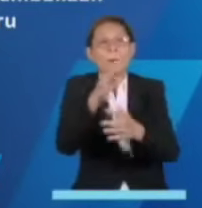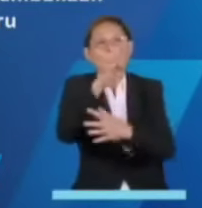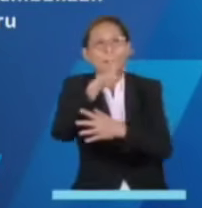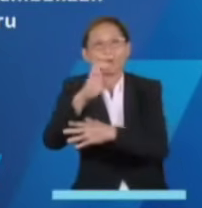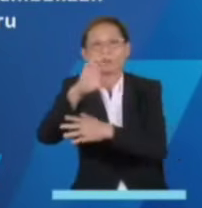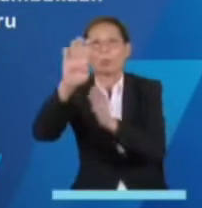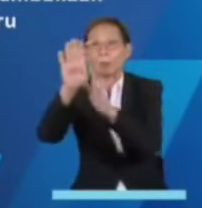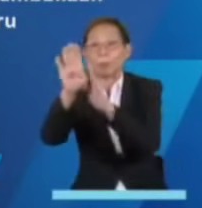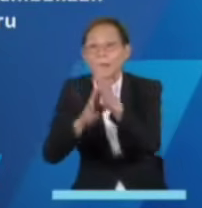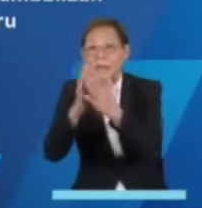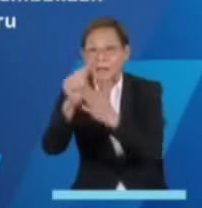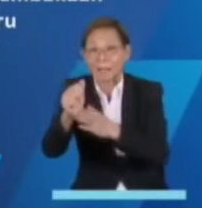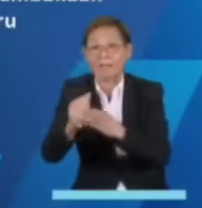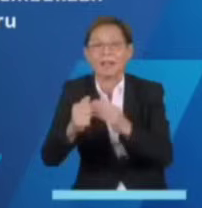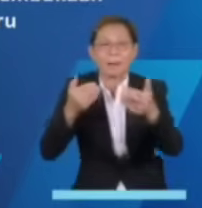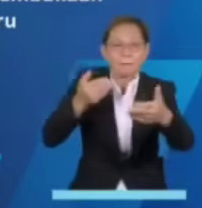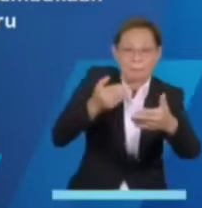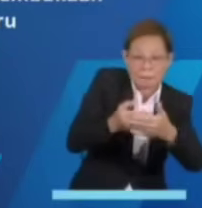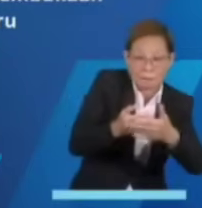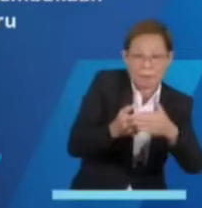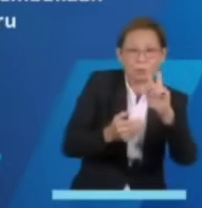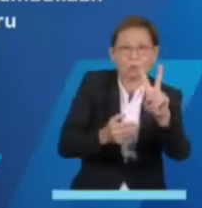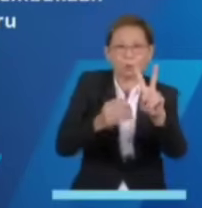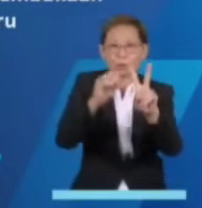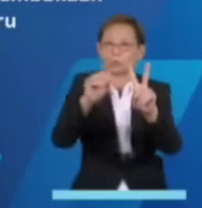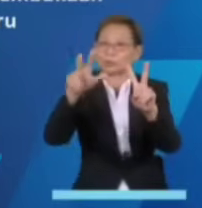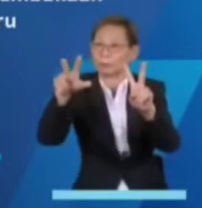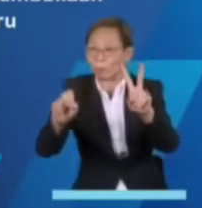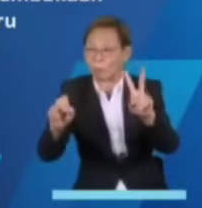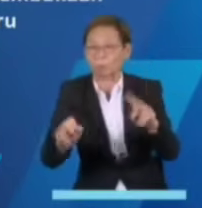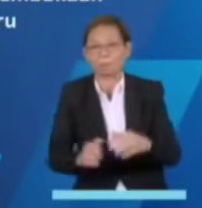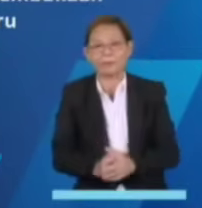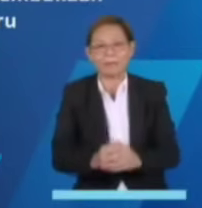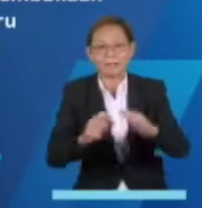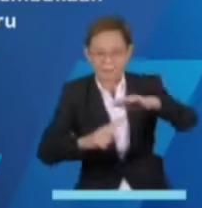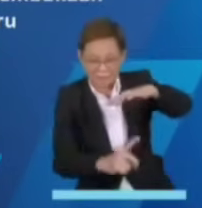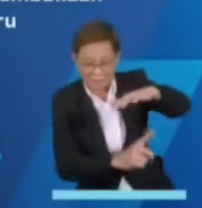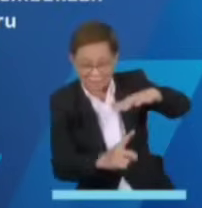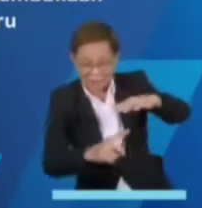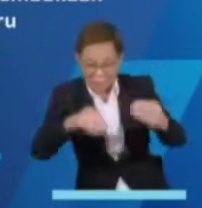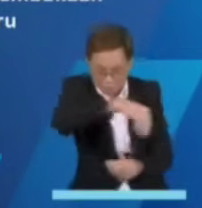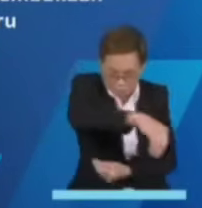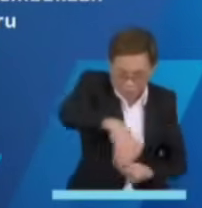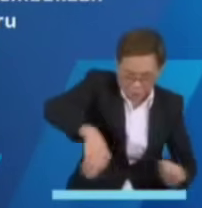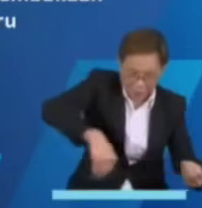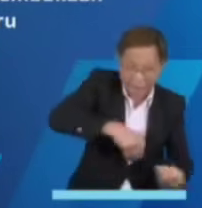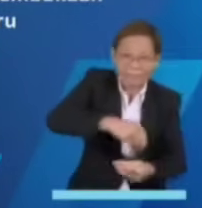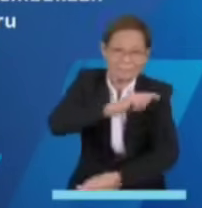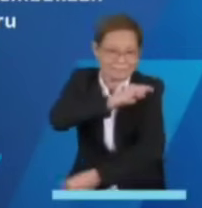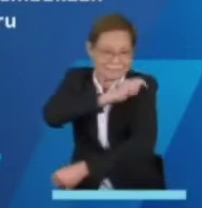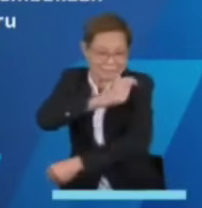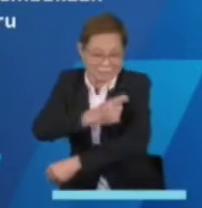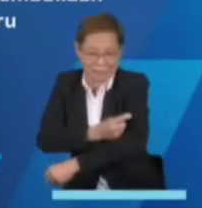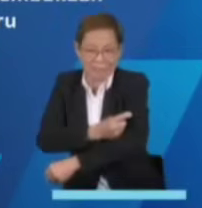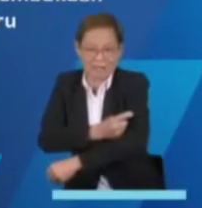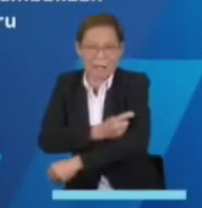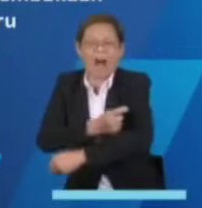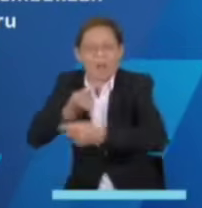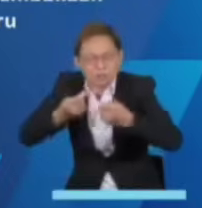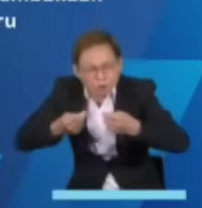RM400 bilion menjelang 2030. Dan dengan dasar peralihan tenaga,